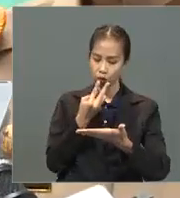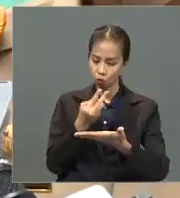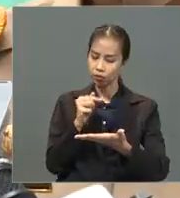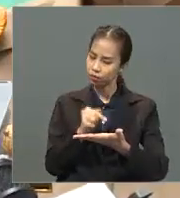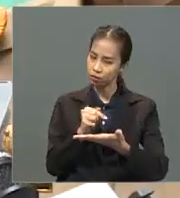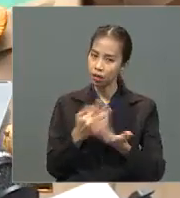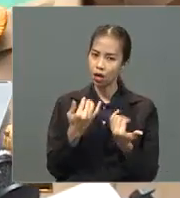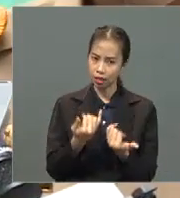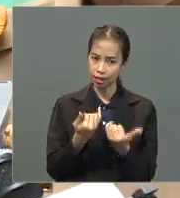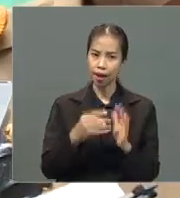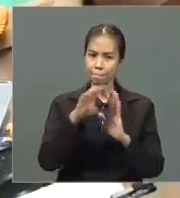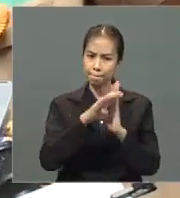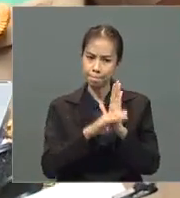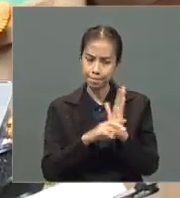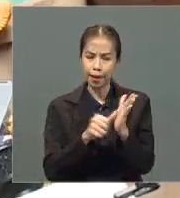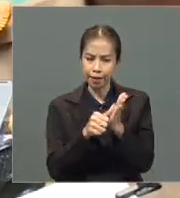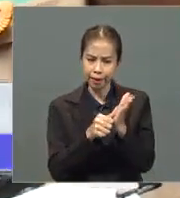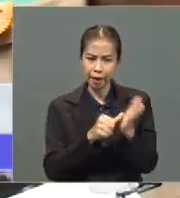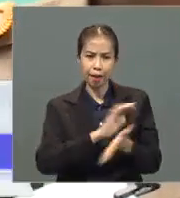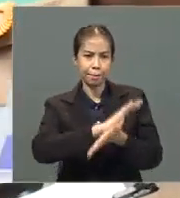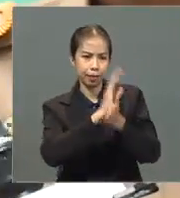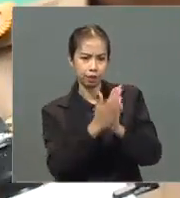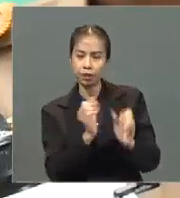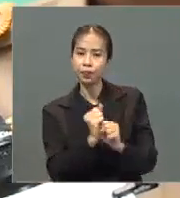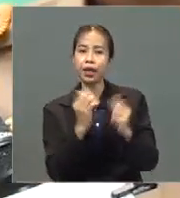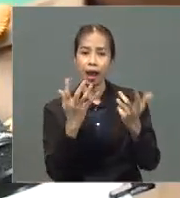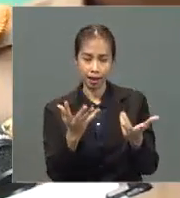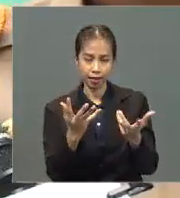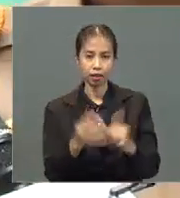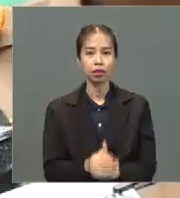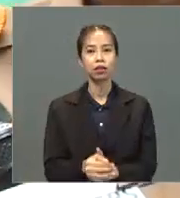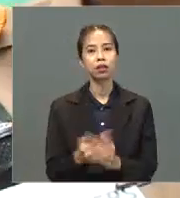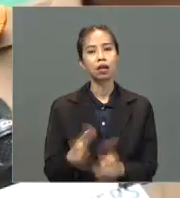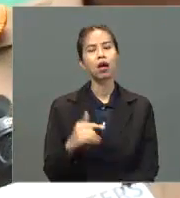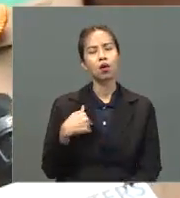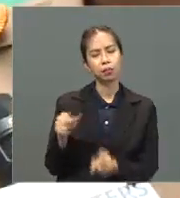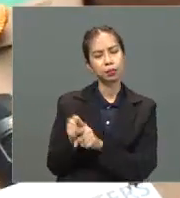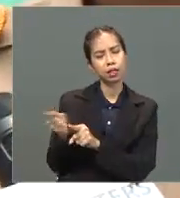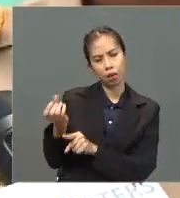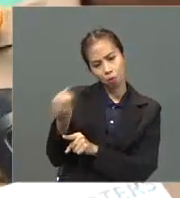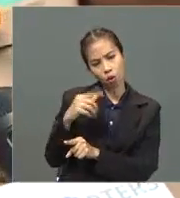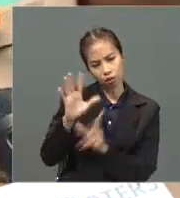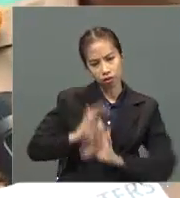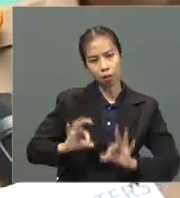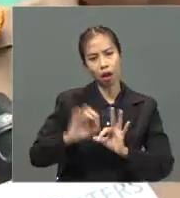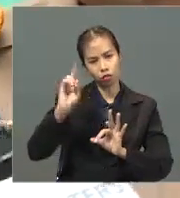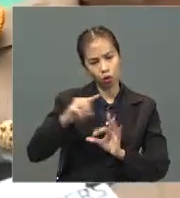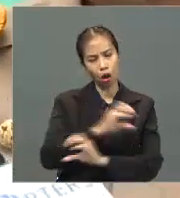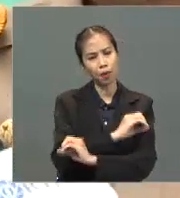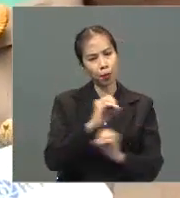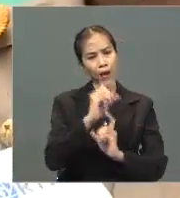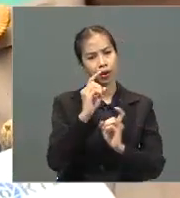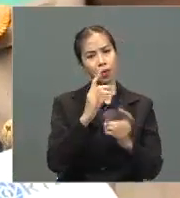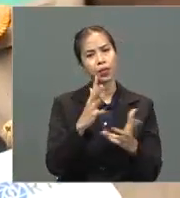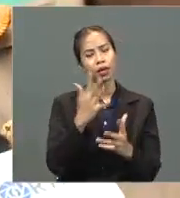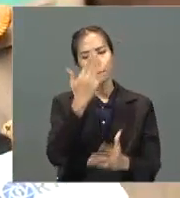ไขในตัวอื่นเบอร์ไงแล้วก็จะมีการเสริมกำลังหรือทำยังไงอย่างที่ตามบอกทำไมความปลอดภัยเอาไว้ซึ่งเราอาจจะมองไม่